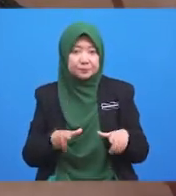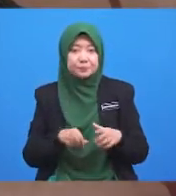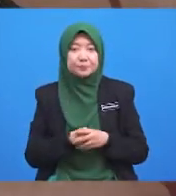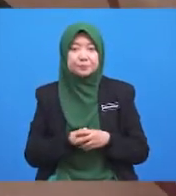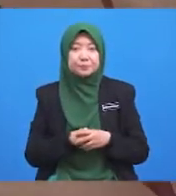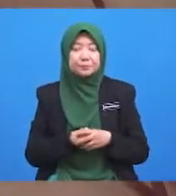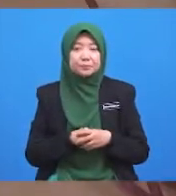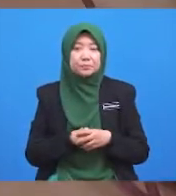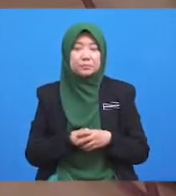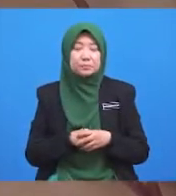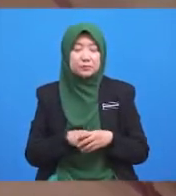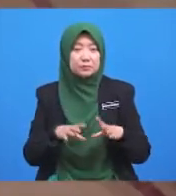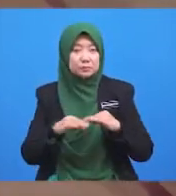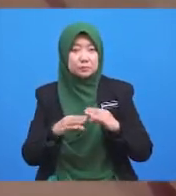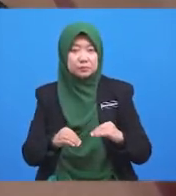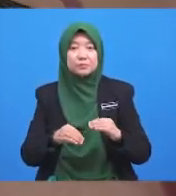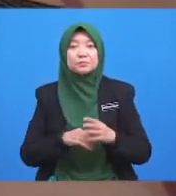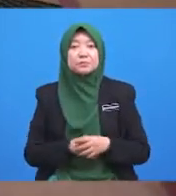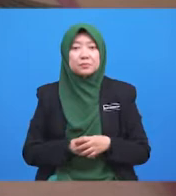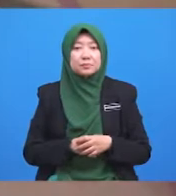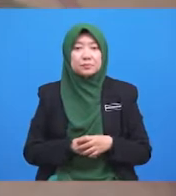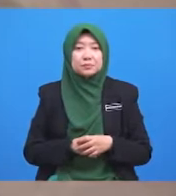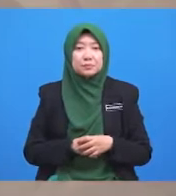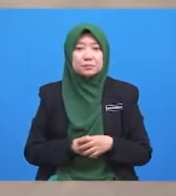letakkan pada pad Faraday.